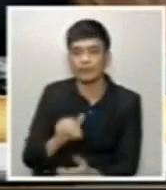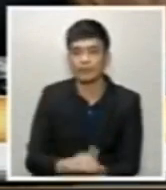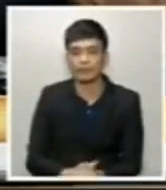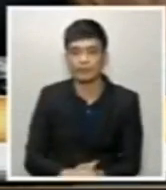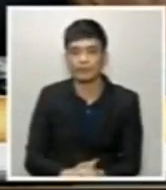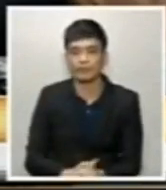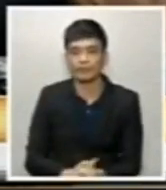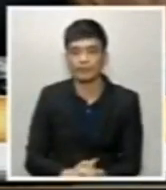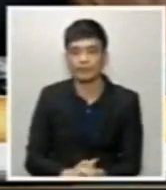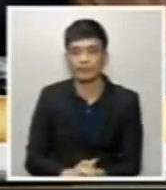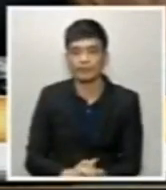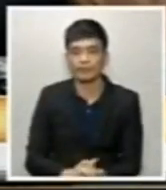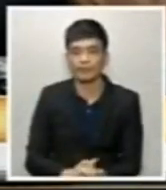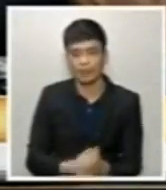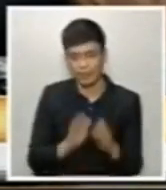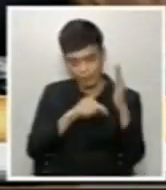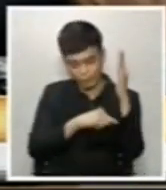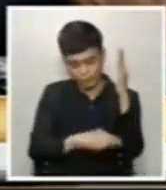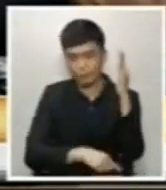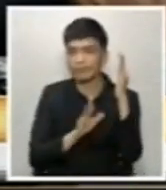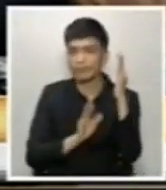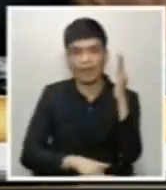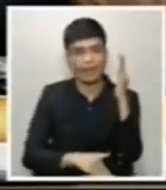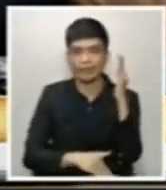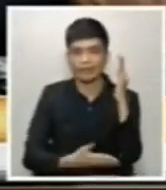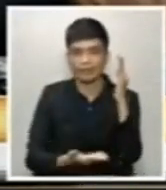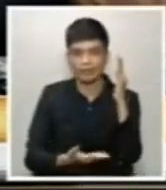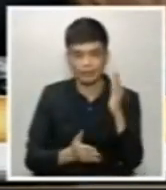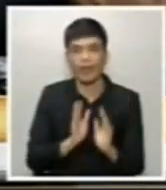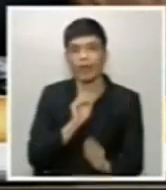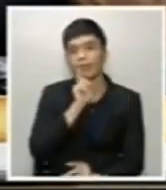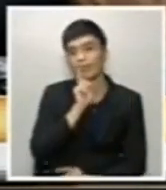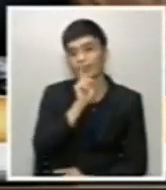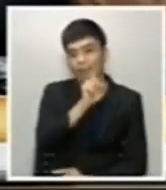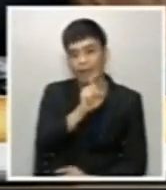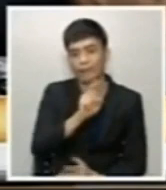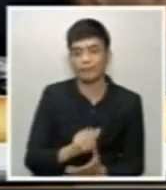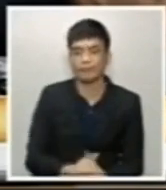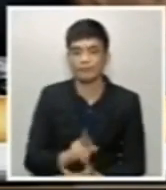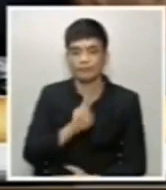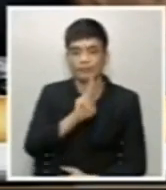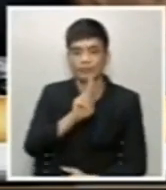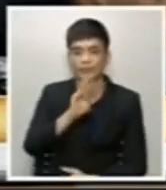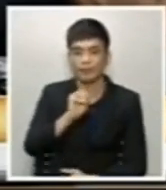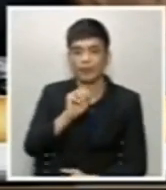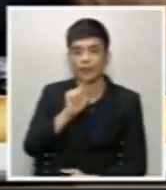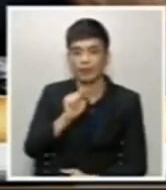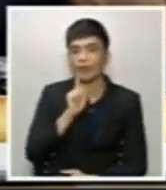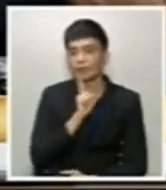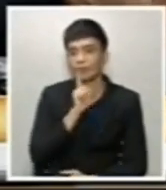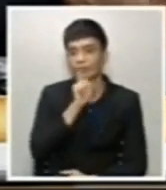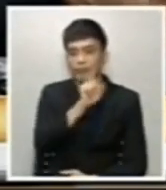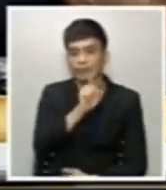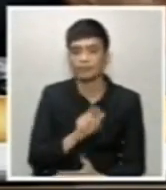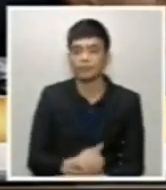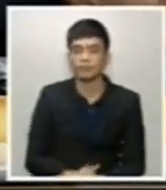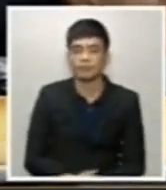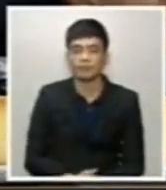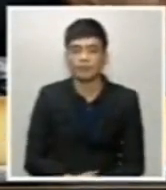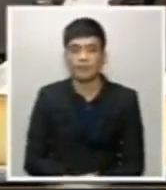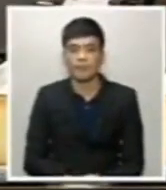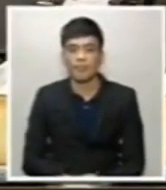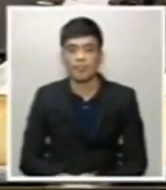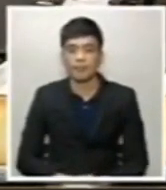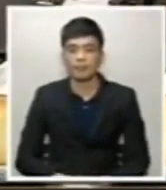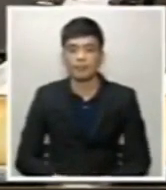ในภาคใต้ก็ได้ครับขอกราบเรียนถามท่านรัฐมนตรีท่านผ่านท่านประธานอีกครั้ง เชิญนะครับ